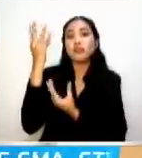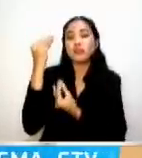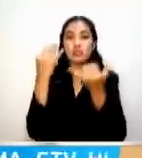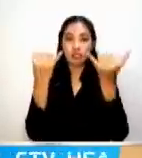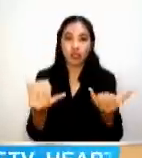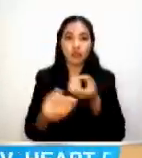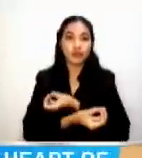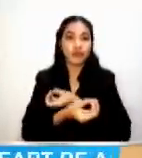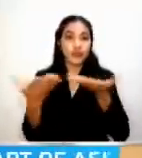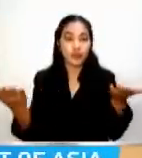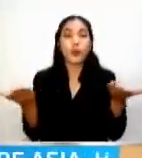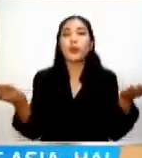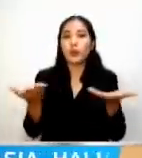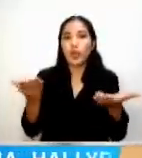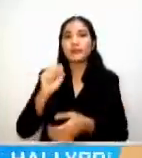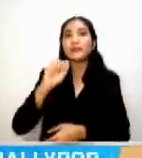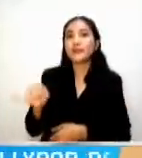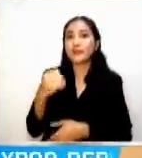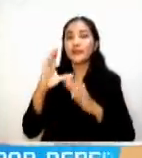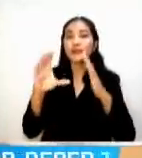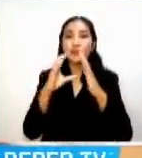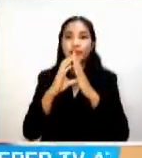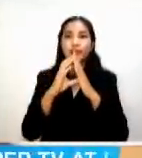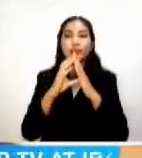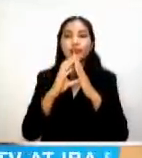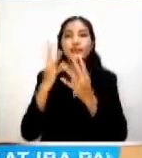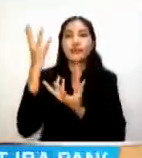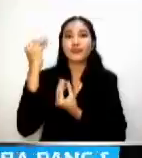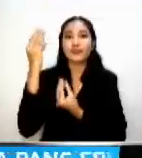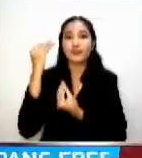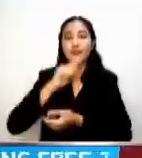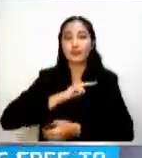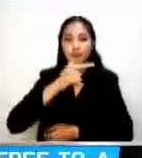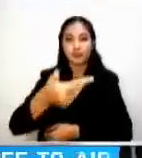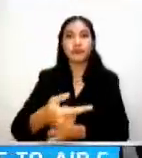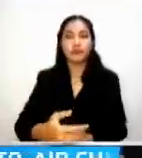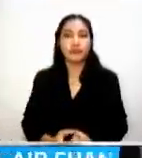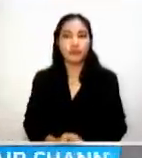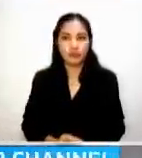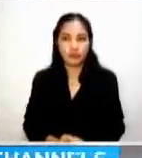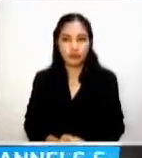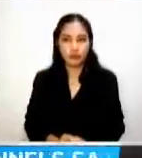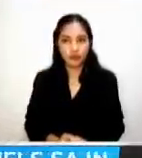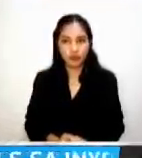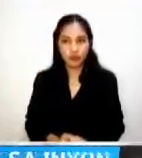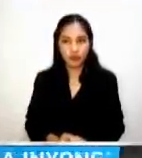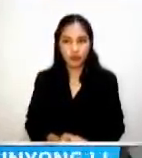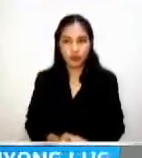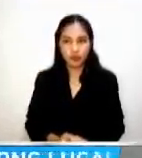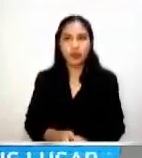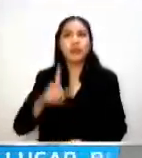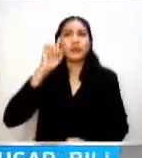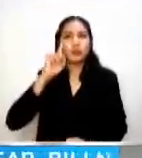San Juan. May ulat on the spot si June Veneracion. June? Bonnie, mas maayos at organisado ang simula ng pamimigay ng